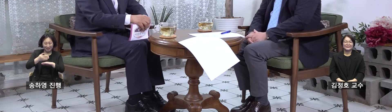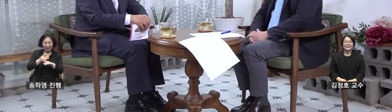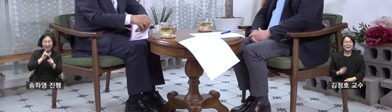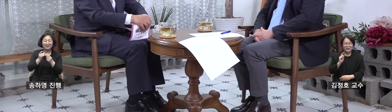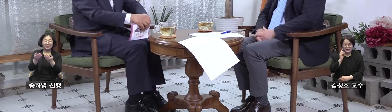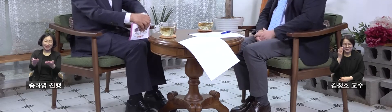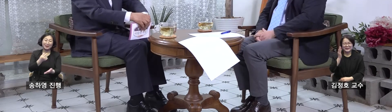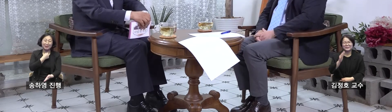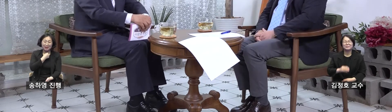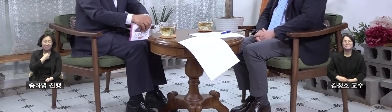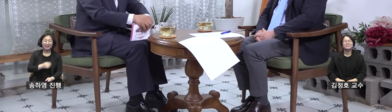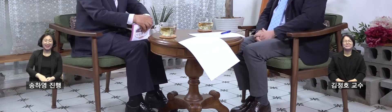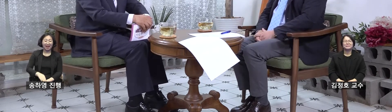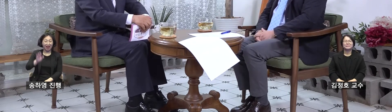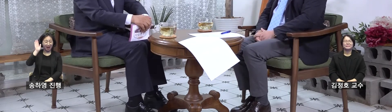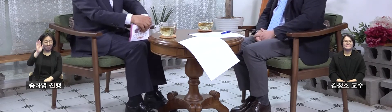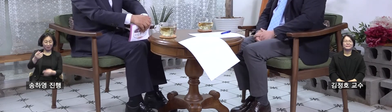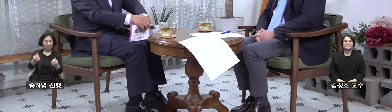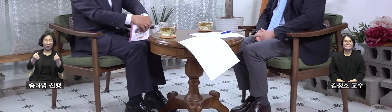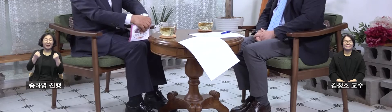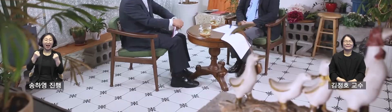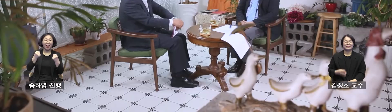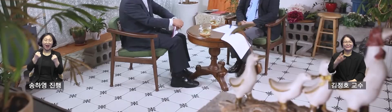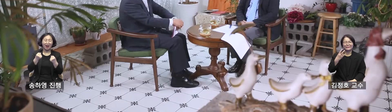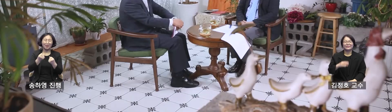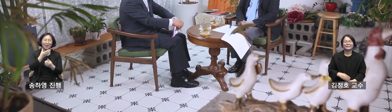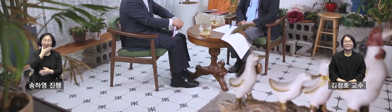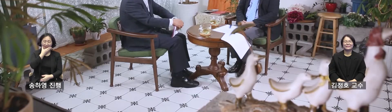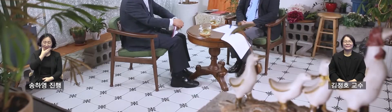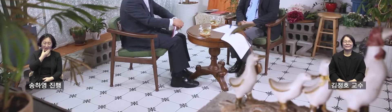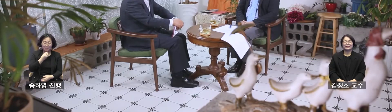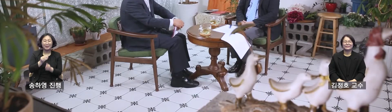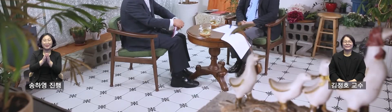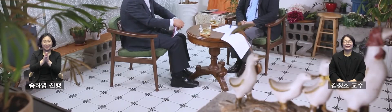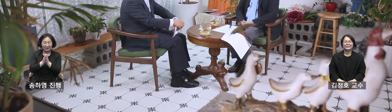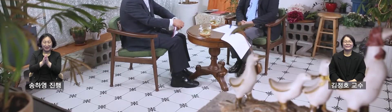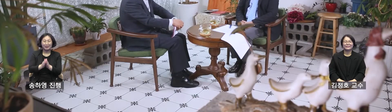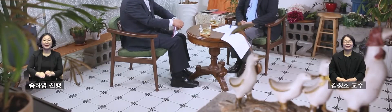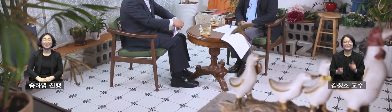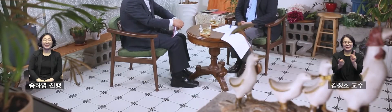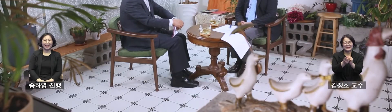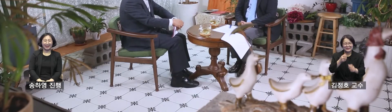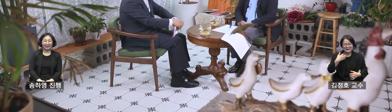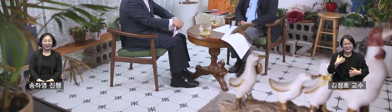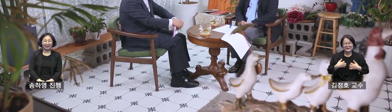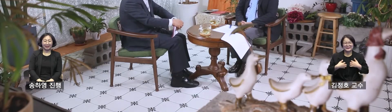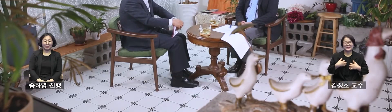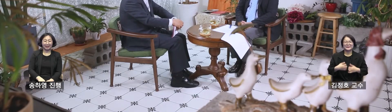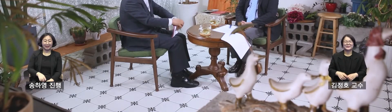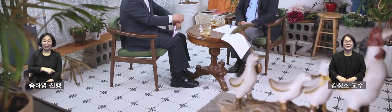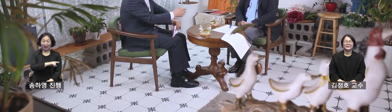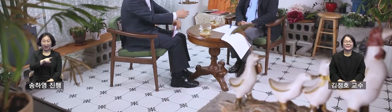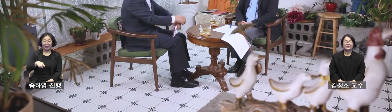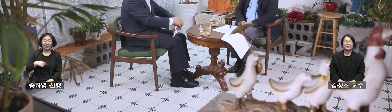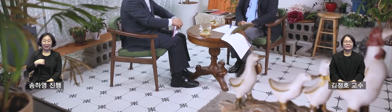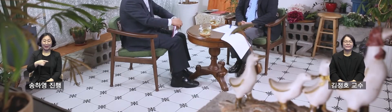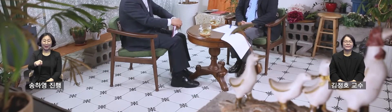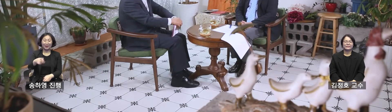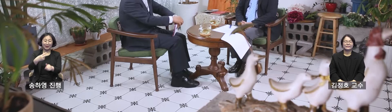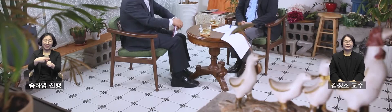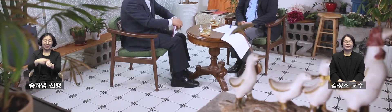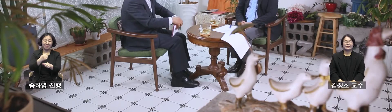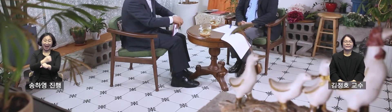영광입니다. 앞으로도 건강하시고요. 행복하시길 빌겠습니다. 만나서 반가웠습니다. 저희들도 교수님 하시던